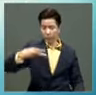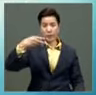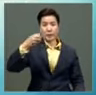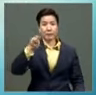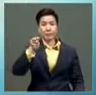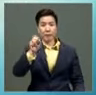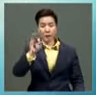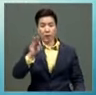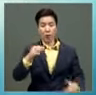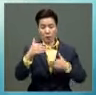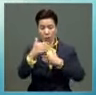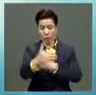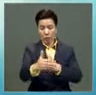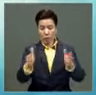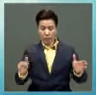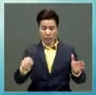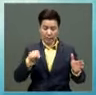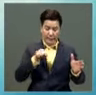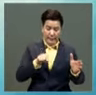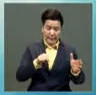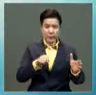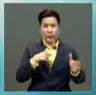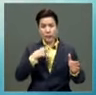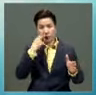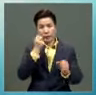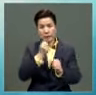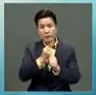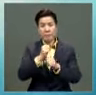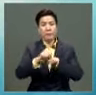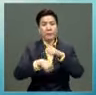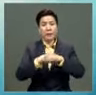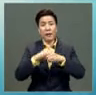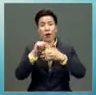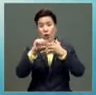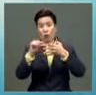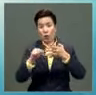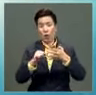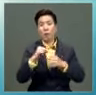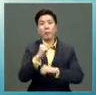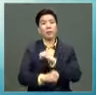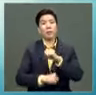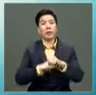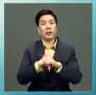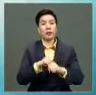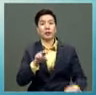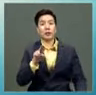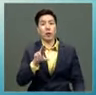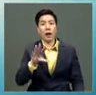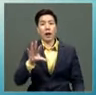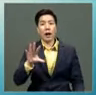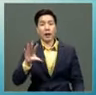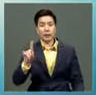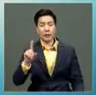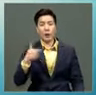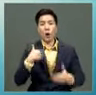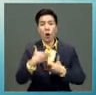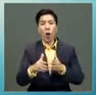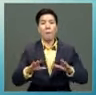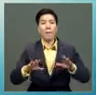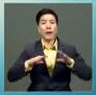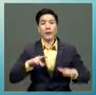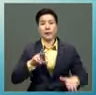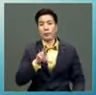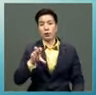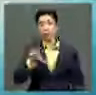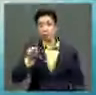ณะของห้องก็สร้างเมื่อปีของคอนโดนี้สร้างเมื่อปี2551ห้องพักทั้งหมด329